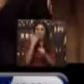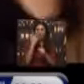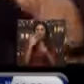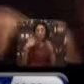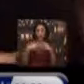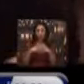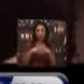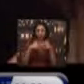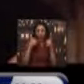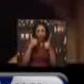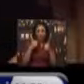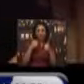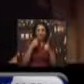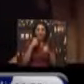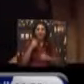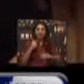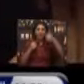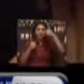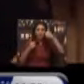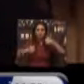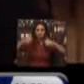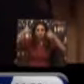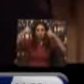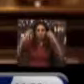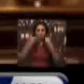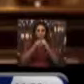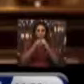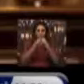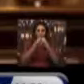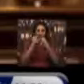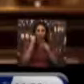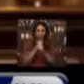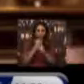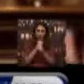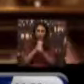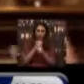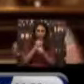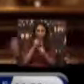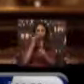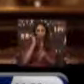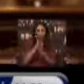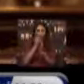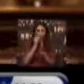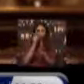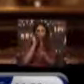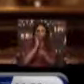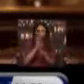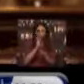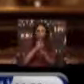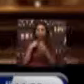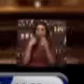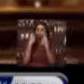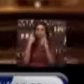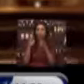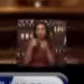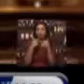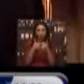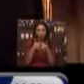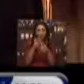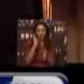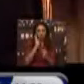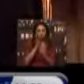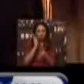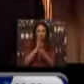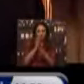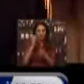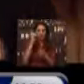طبعا رشدي عملنا مع بعض 5 افلام يعني، بس يمكن ده كان اول بطولة بقى مباشرة. لا